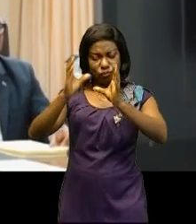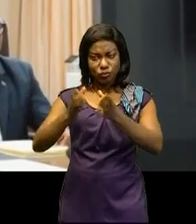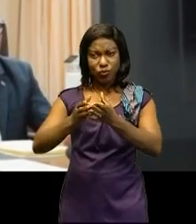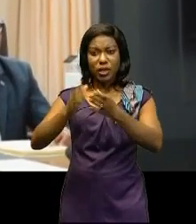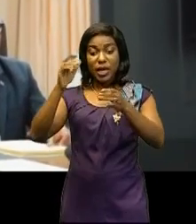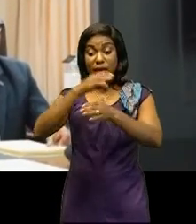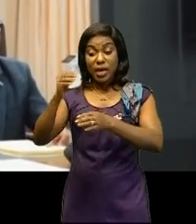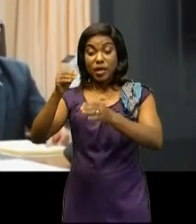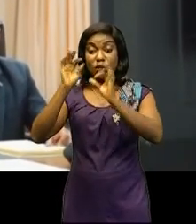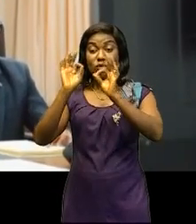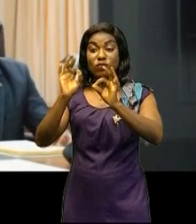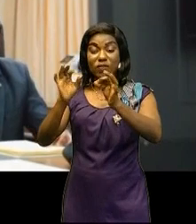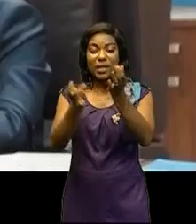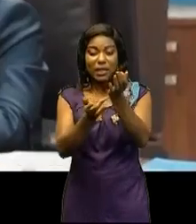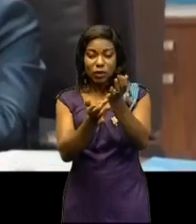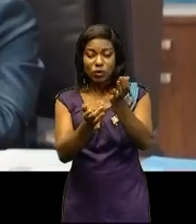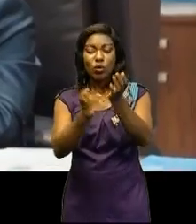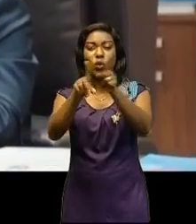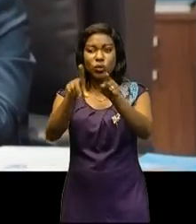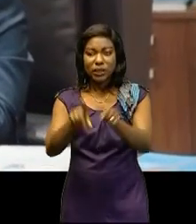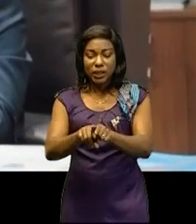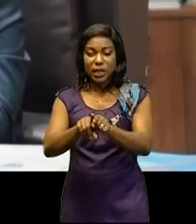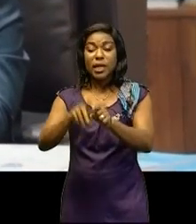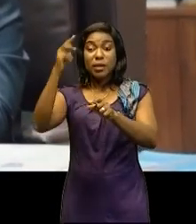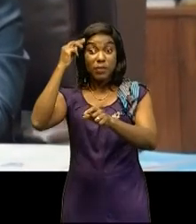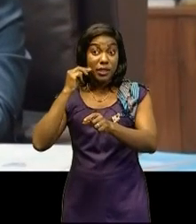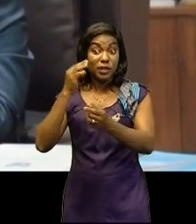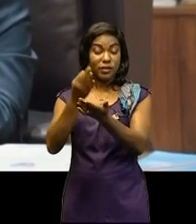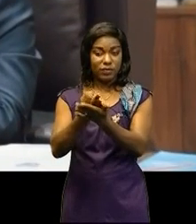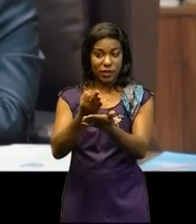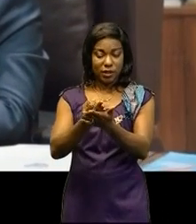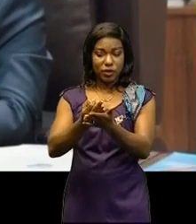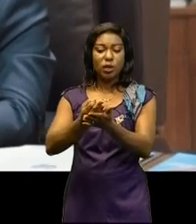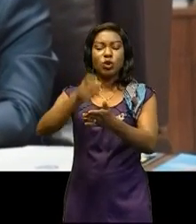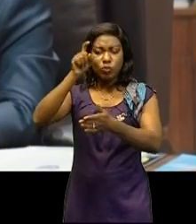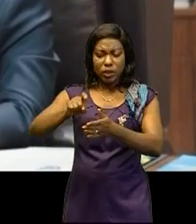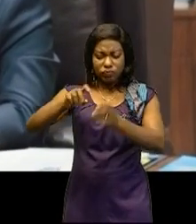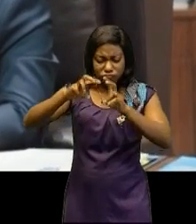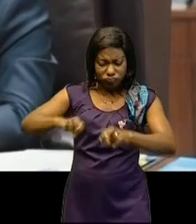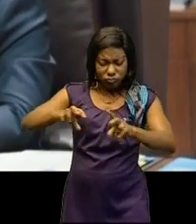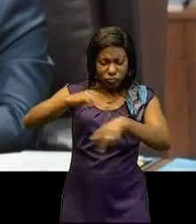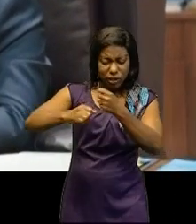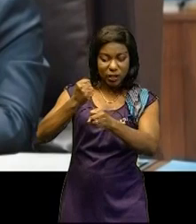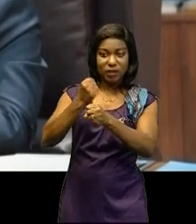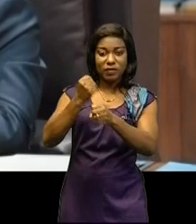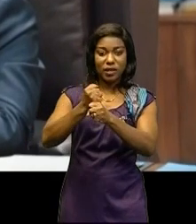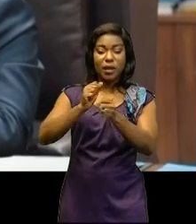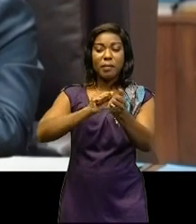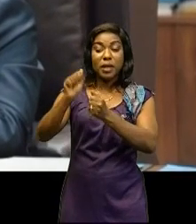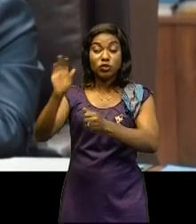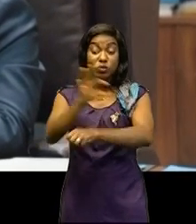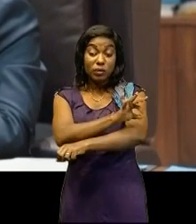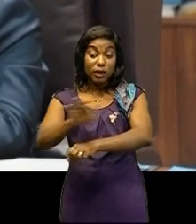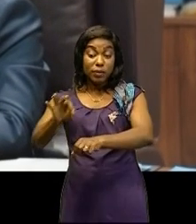nouvelles technologies, et c'est lui des finances, à analyser le travail réalisé par son cabinet afin